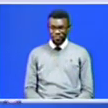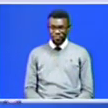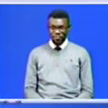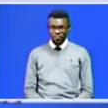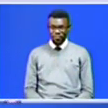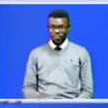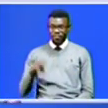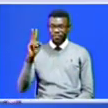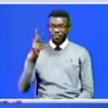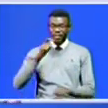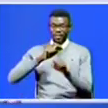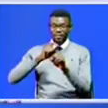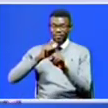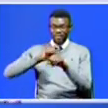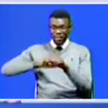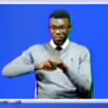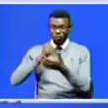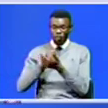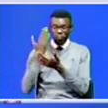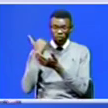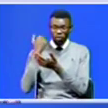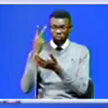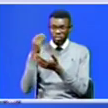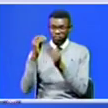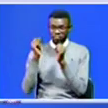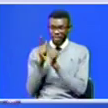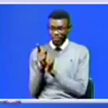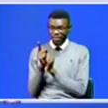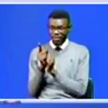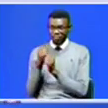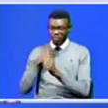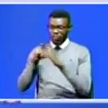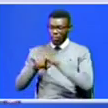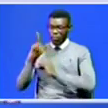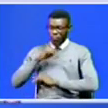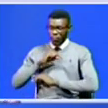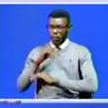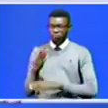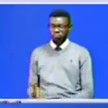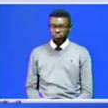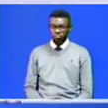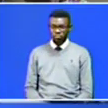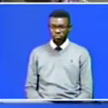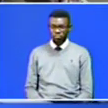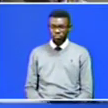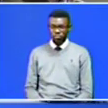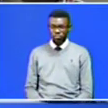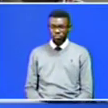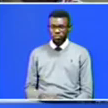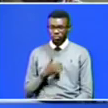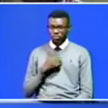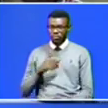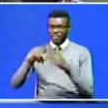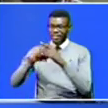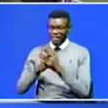This is my second time in office. In 2011, I make sure kwamba nimeleta team ikacheza hiyo ilikuwa Busia United nikaianzisha